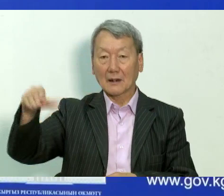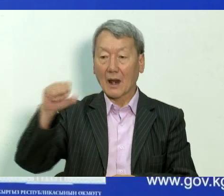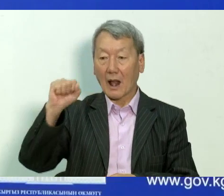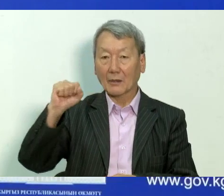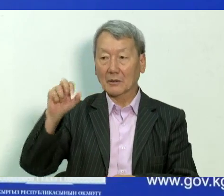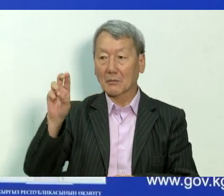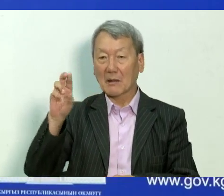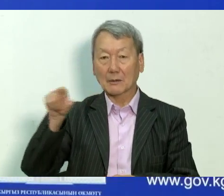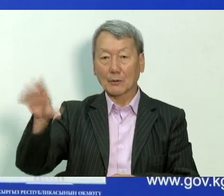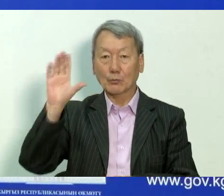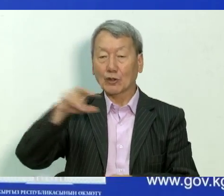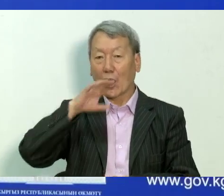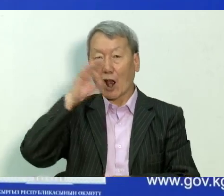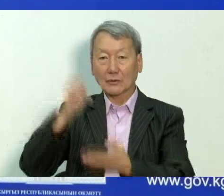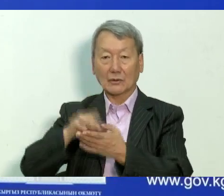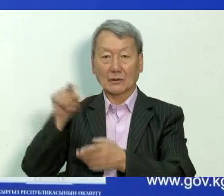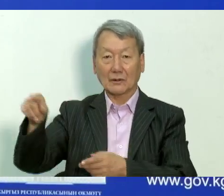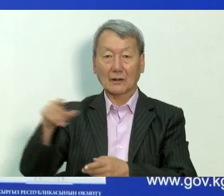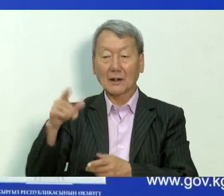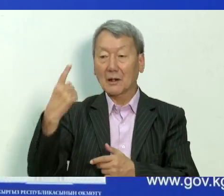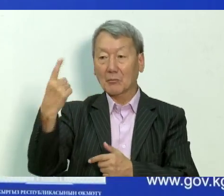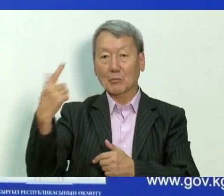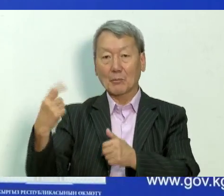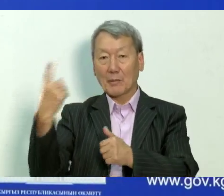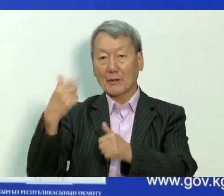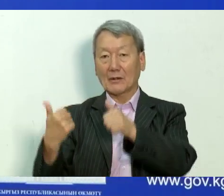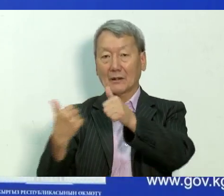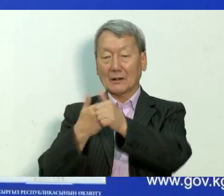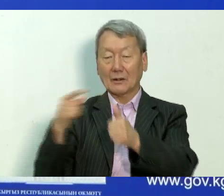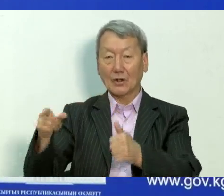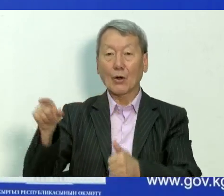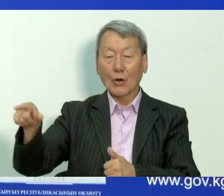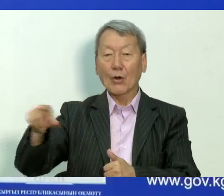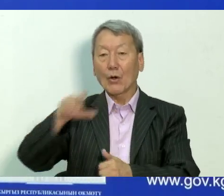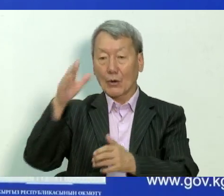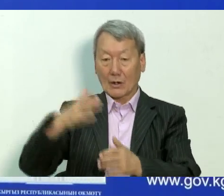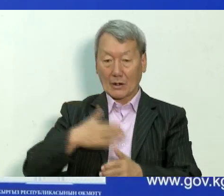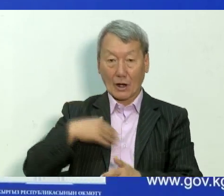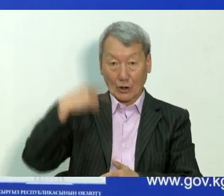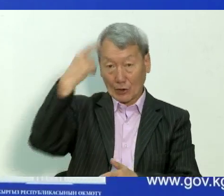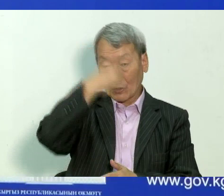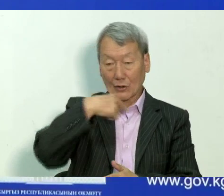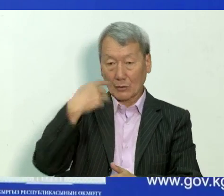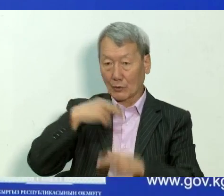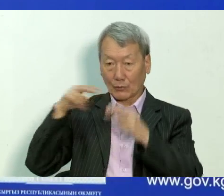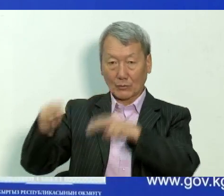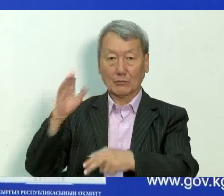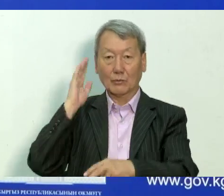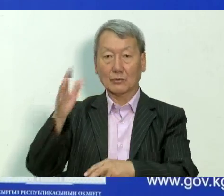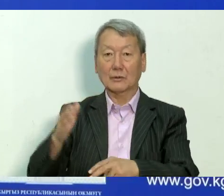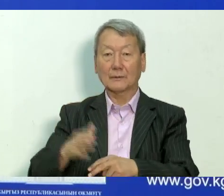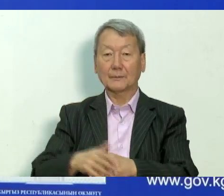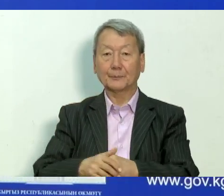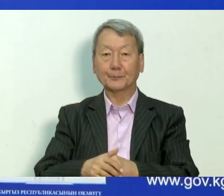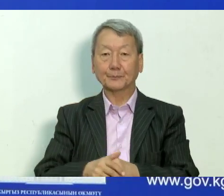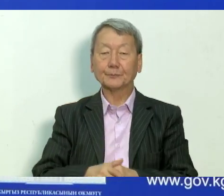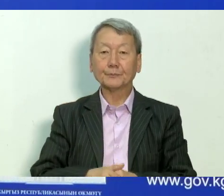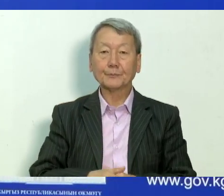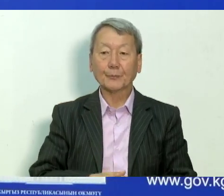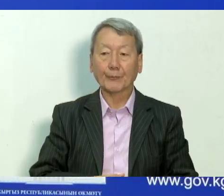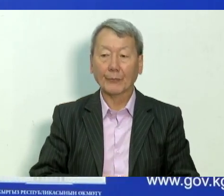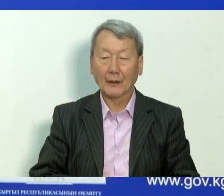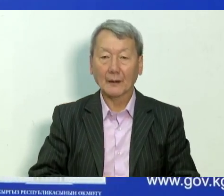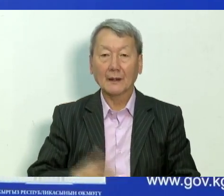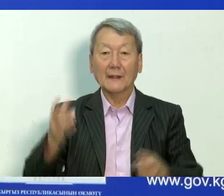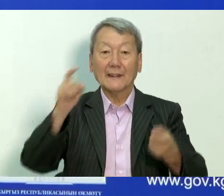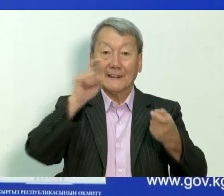Алмазбек Батырбеков. Выполнение работ в этом направлении находится под моим личным контролем.